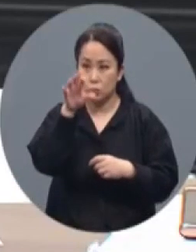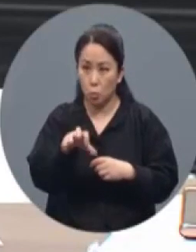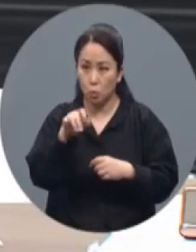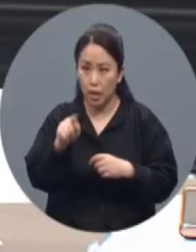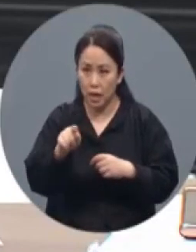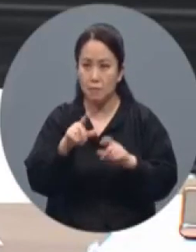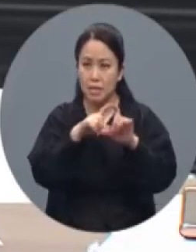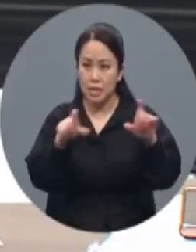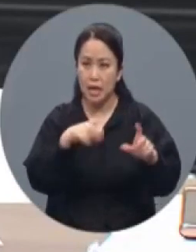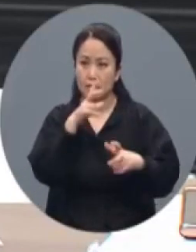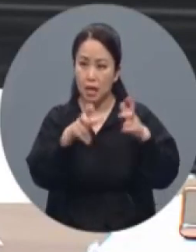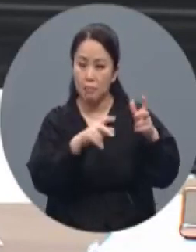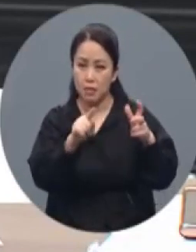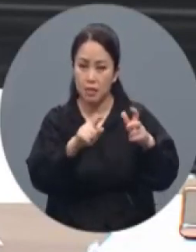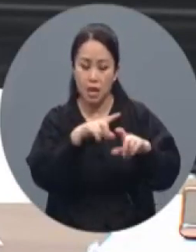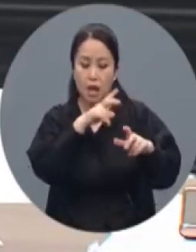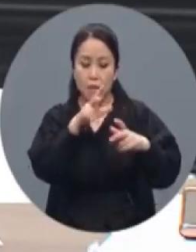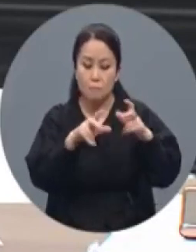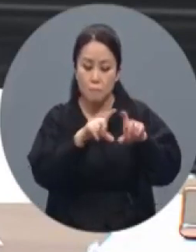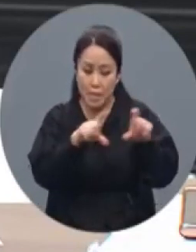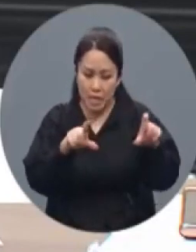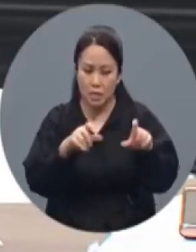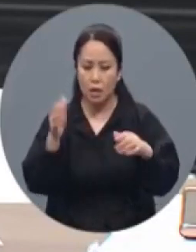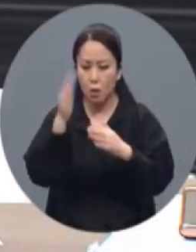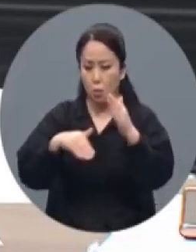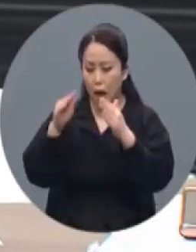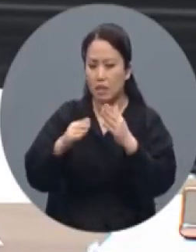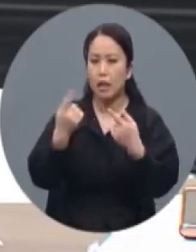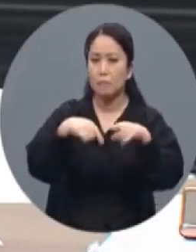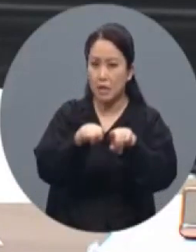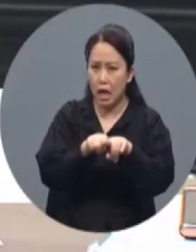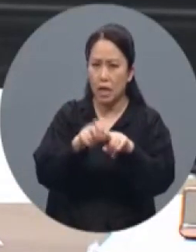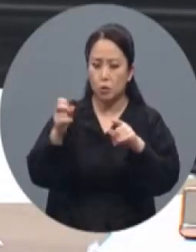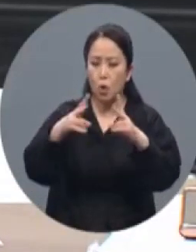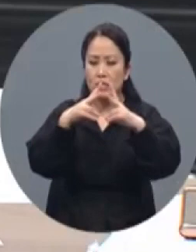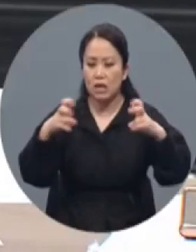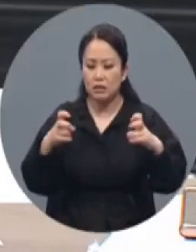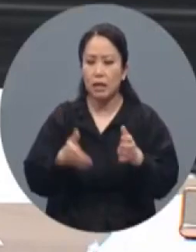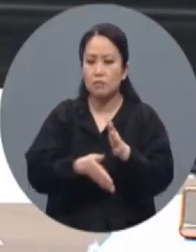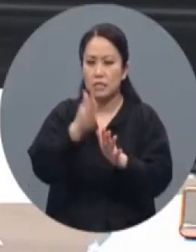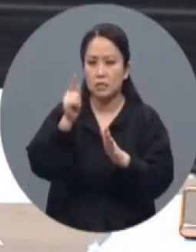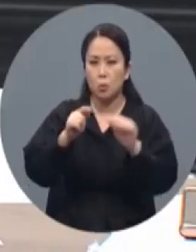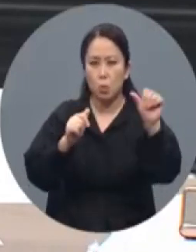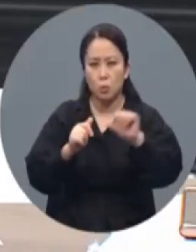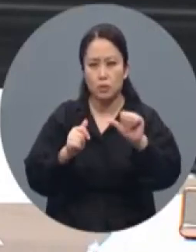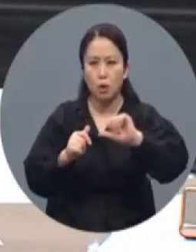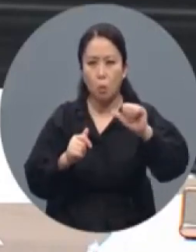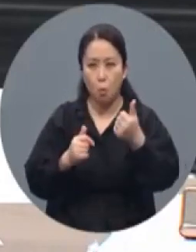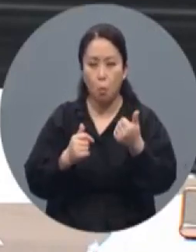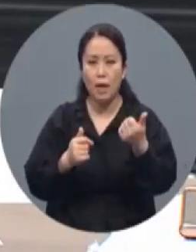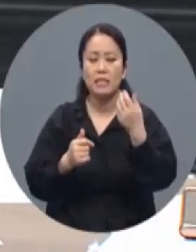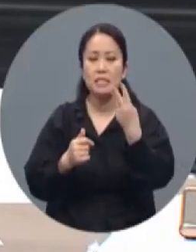사업한 곳을 민관 공동으로 해서 성남시는 5,503억 환수했는데